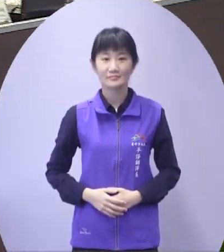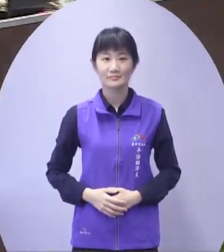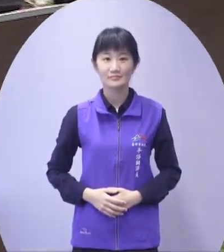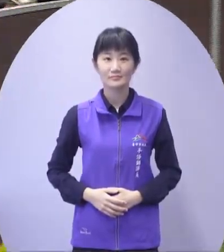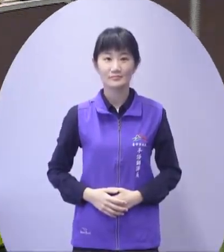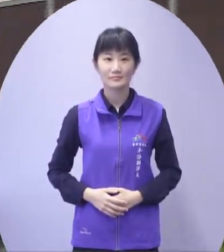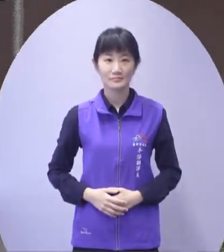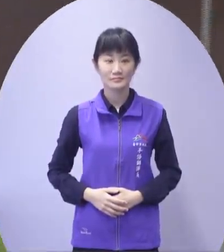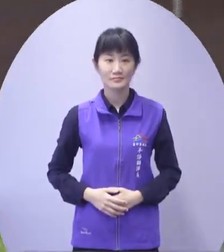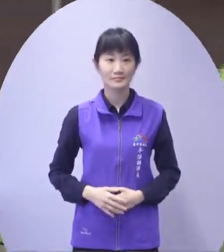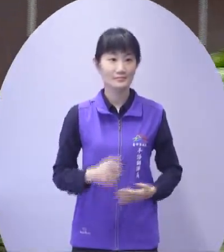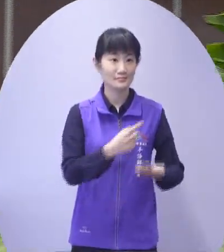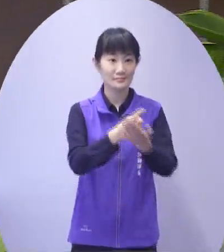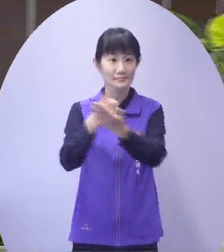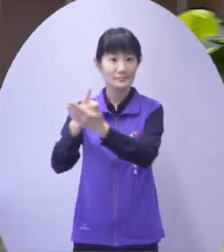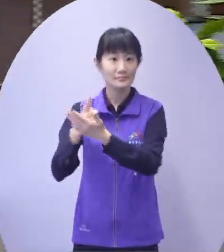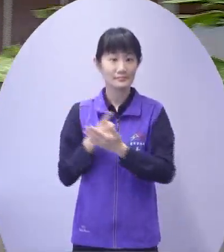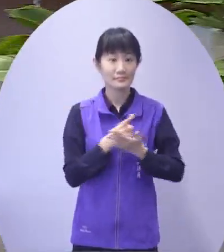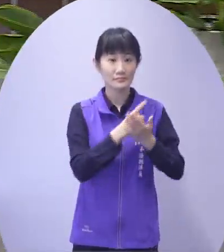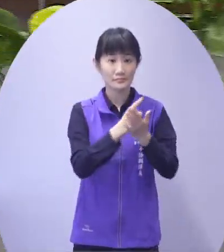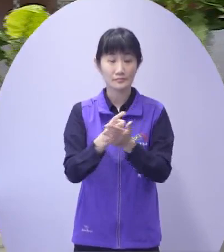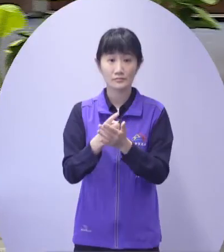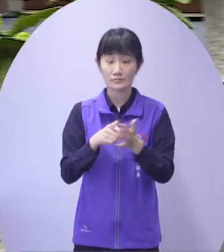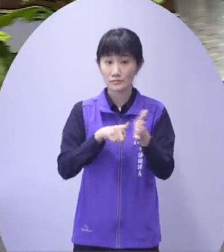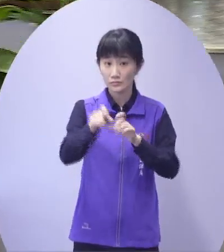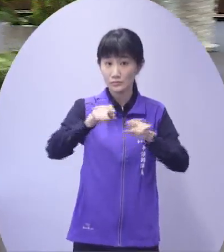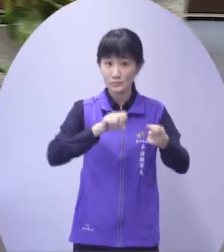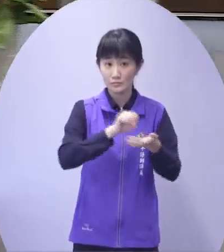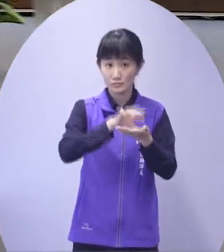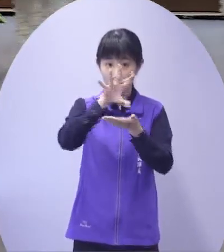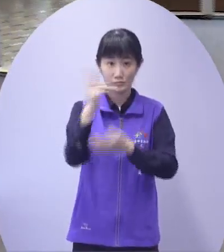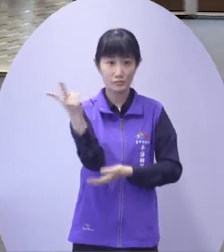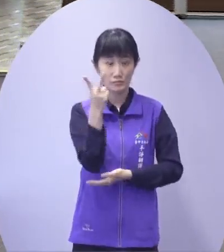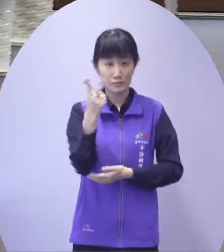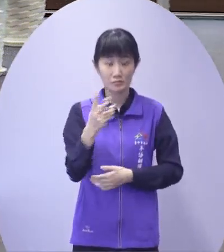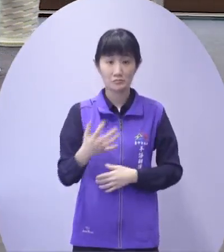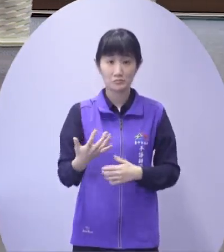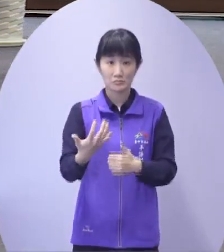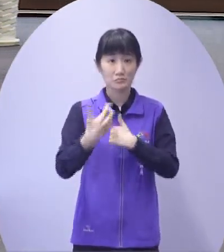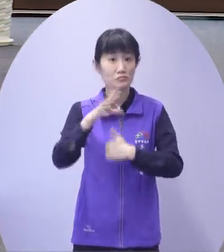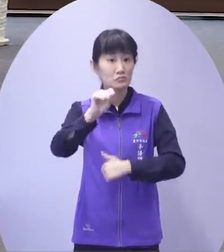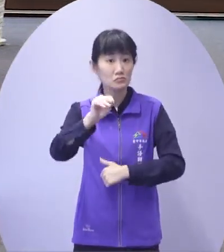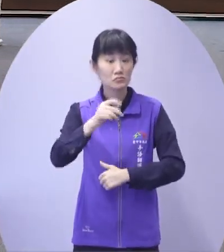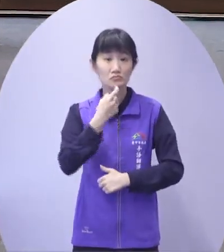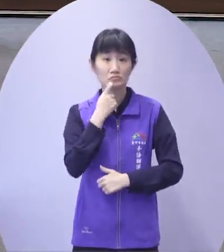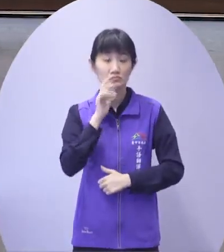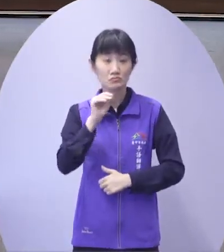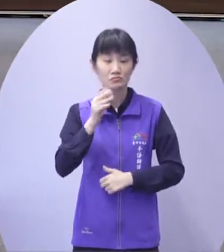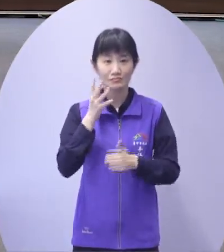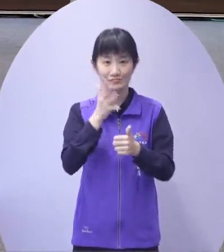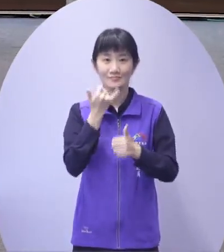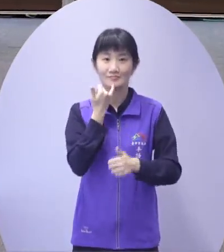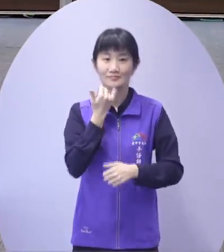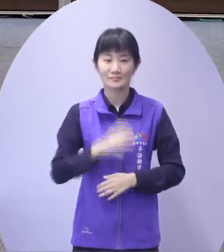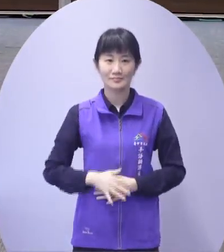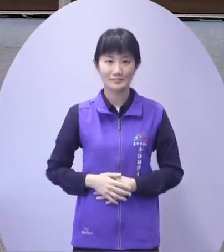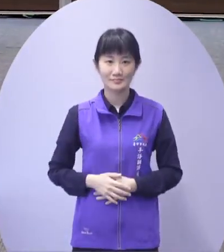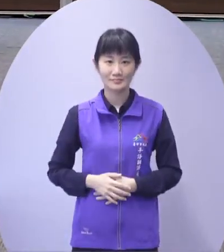好，请问各位同仁对于这两个专案报告有没有什么样的补充或意见？好，林董事